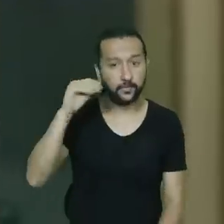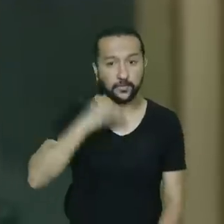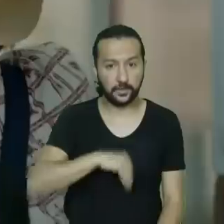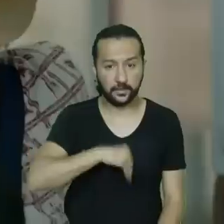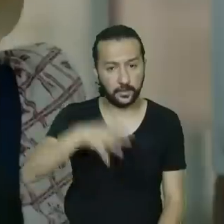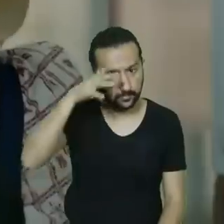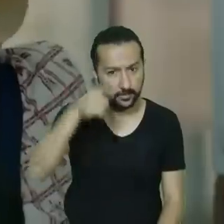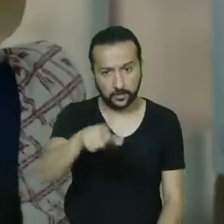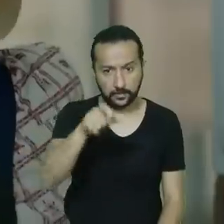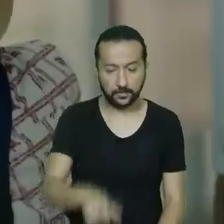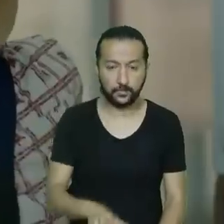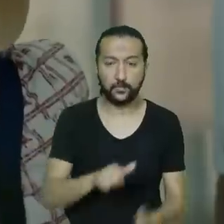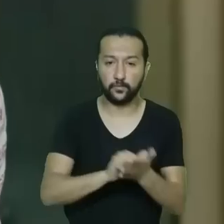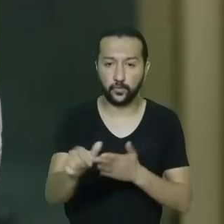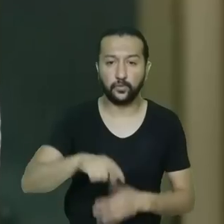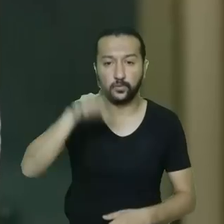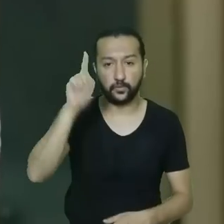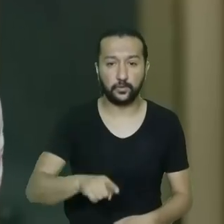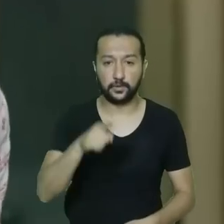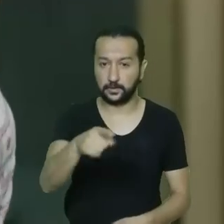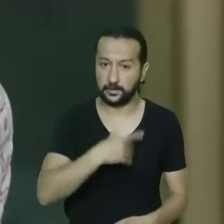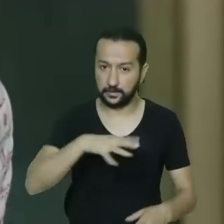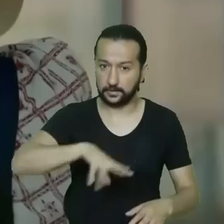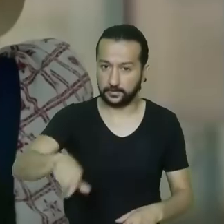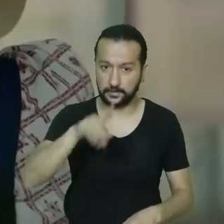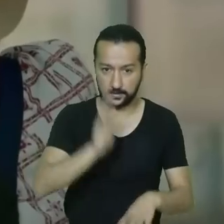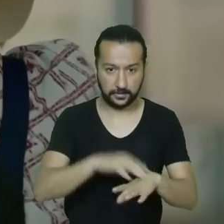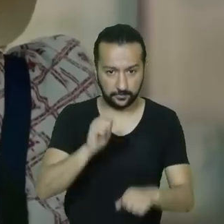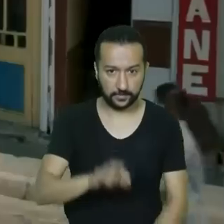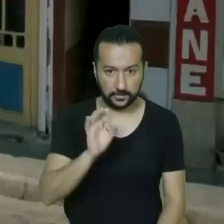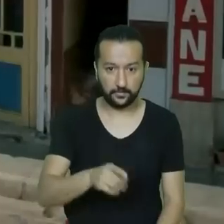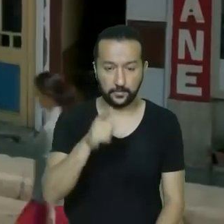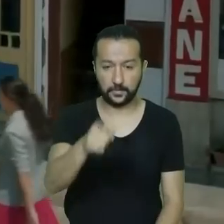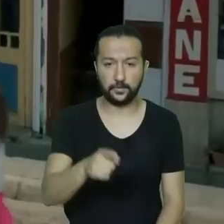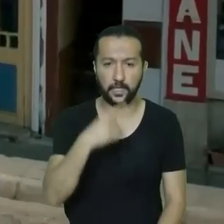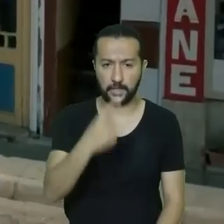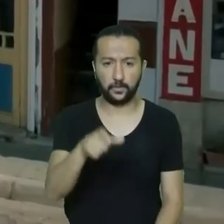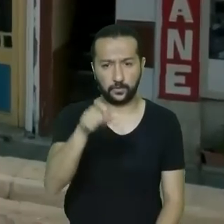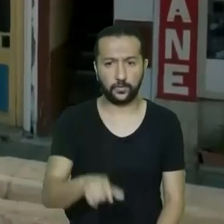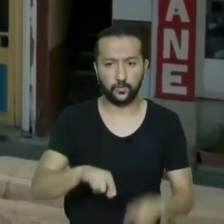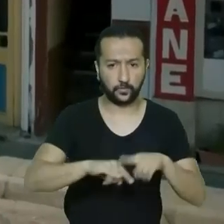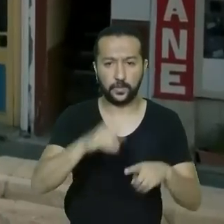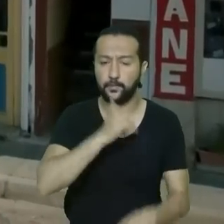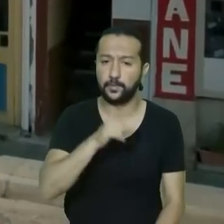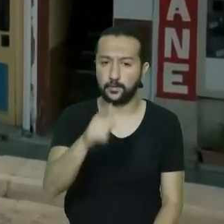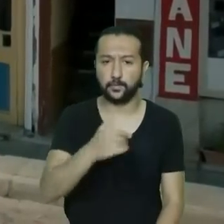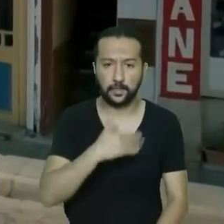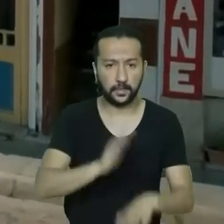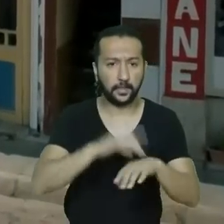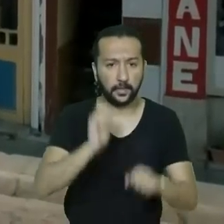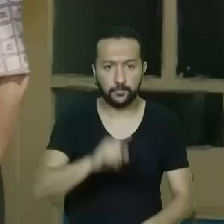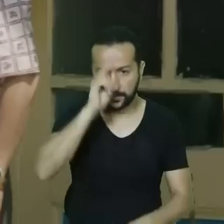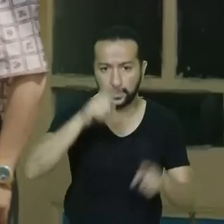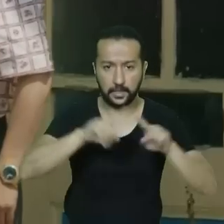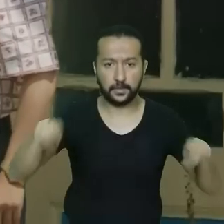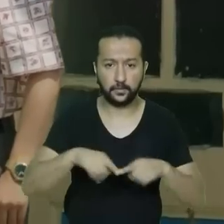sandın kereste? He? Bütün gömüyü kendin başına götüreceğin değil mi? İttirdi. Ne diyorsun sen Hüseyin abi? Ben ne yapayım tek başıma